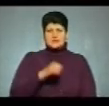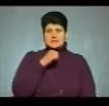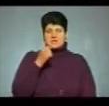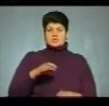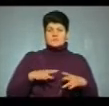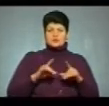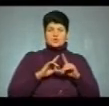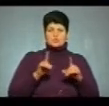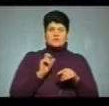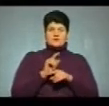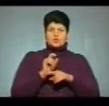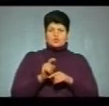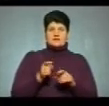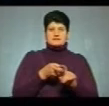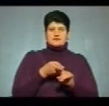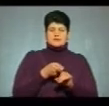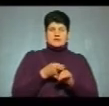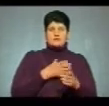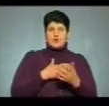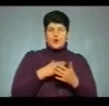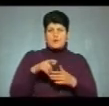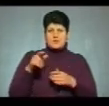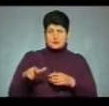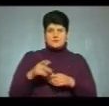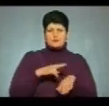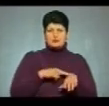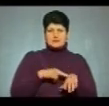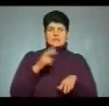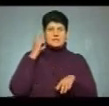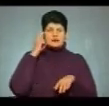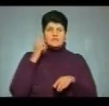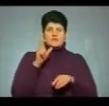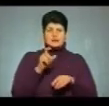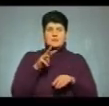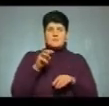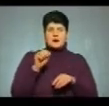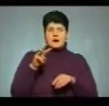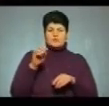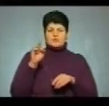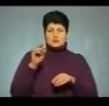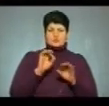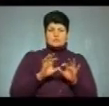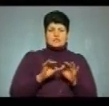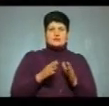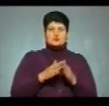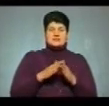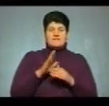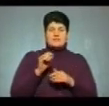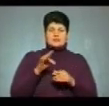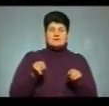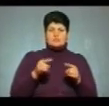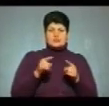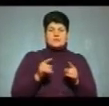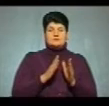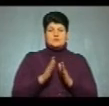інспектор з особливих доручень зв'язків з громадськістю департаменту патрульної поліції Києва Євген Мамушкін розповідає, проект «Сусідська варта» створений для безпеки